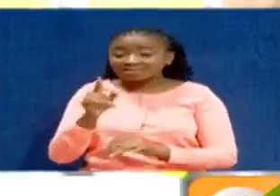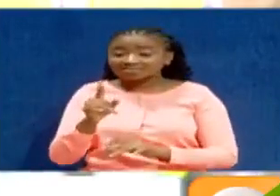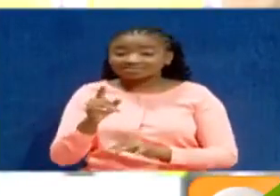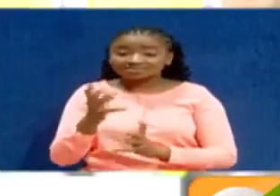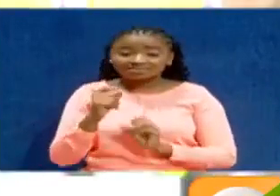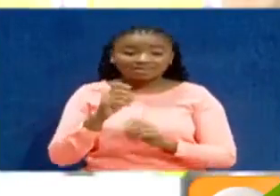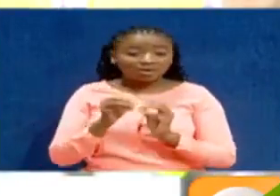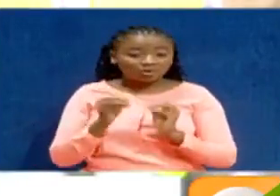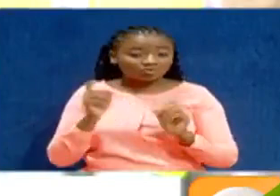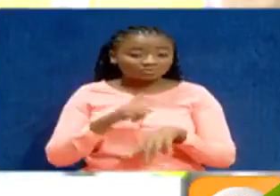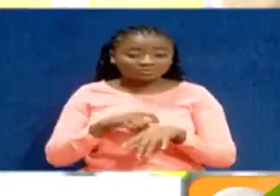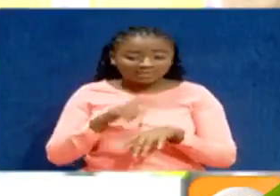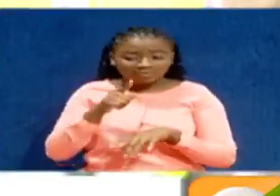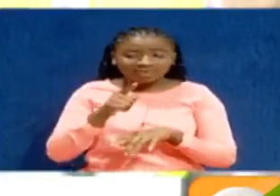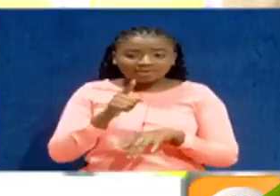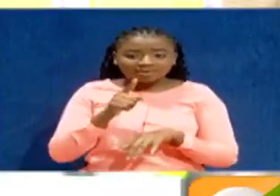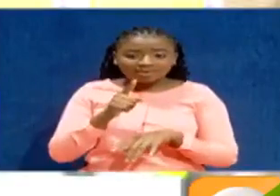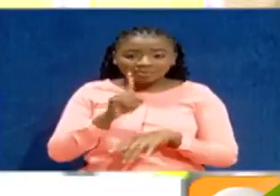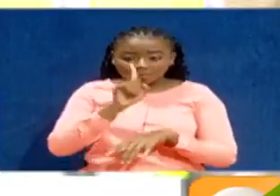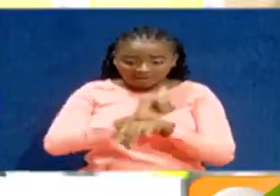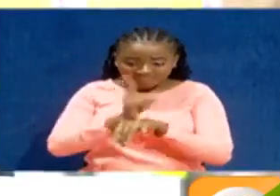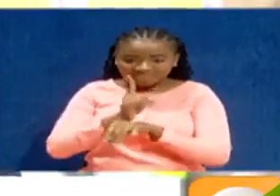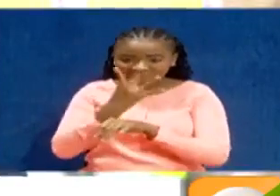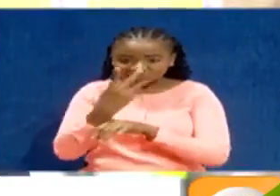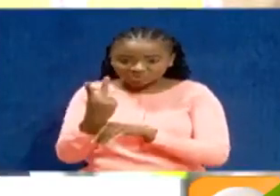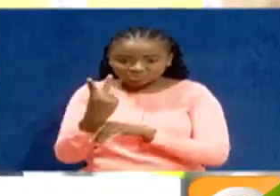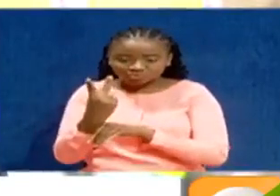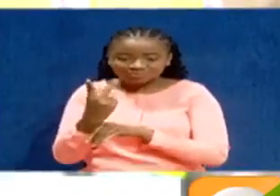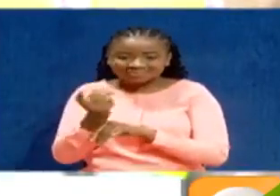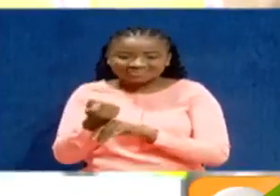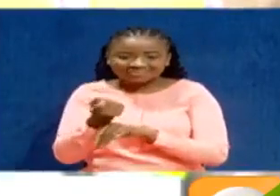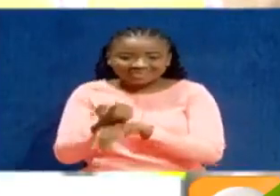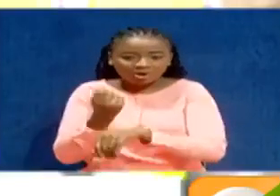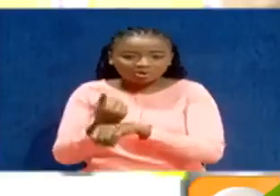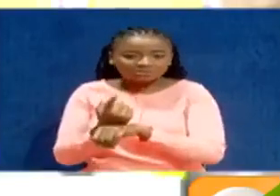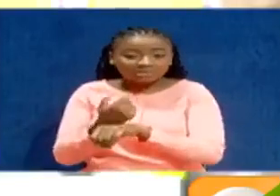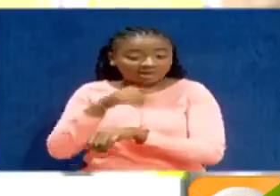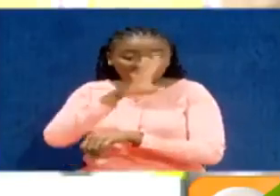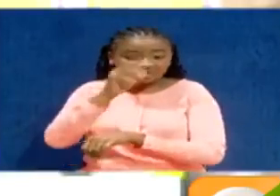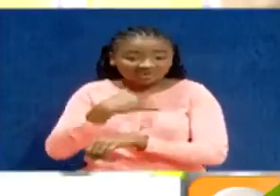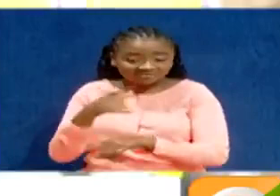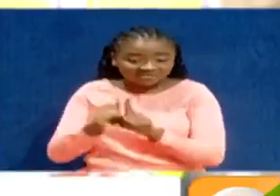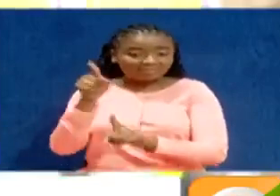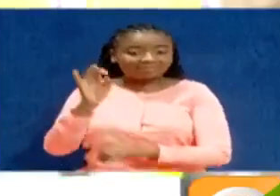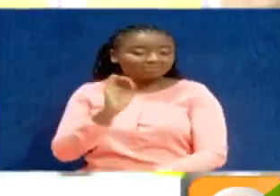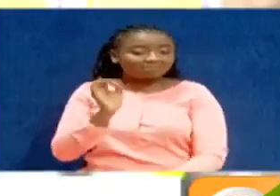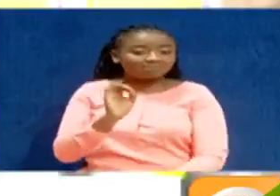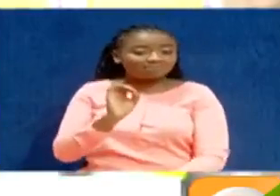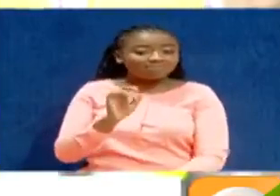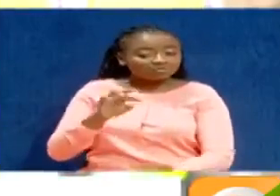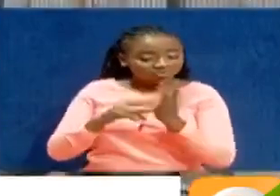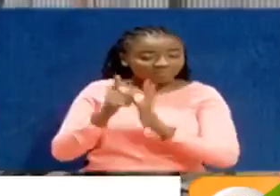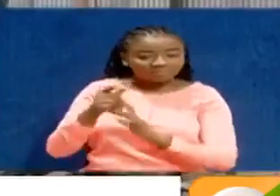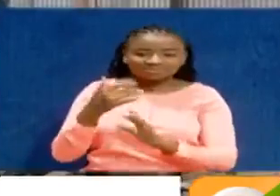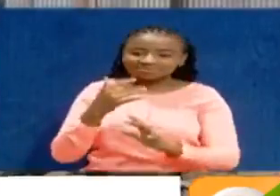run under 142, 1 minute and 42 seconds, anywhere in Africa. So Afraha Stadium